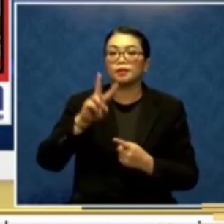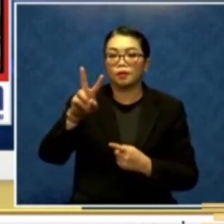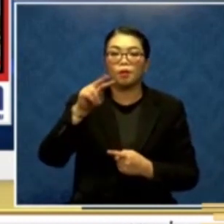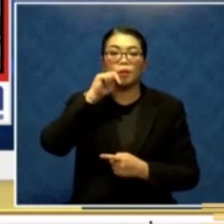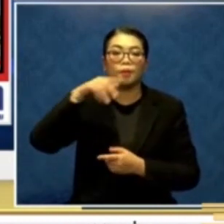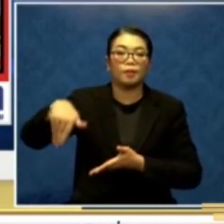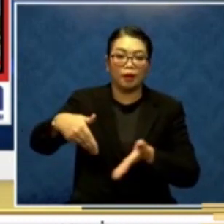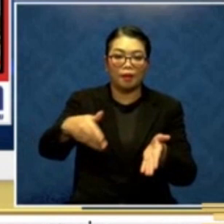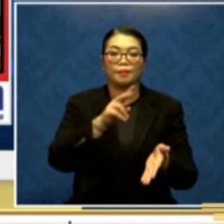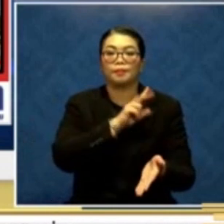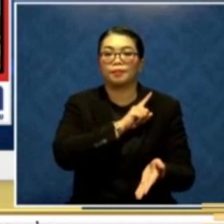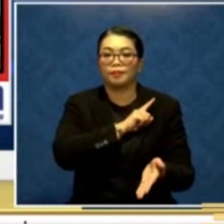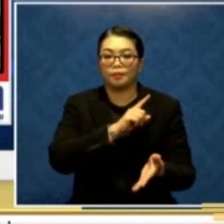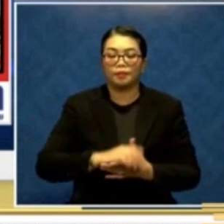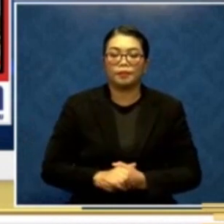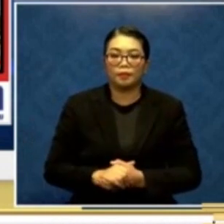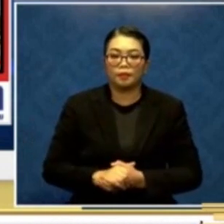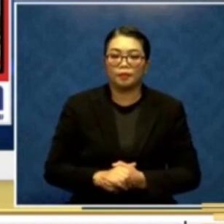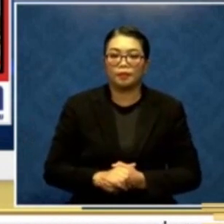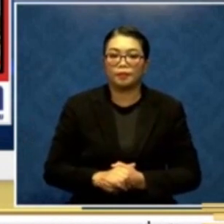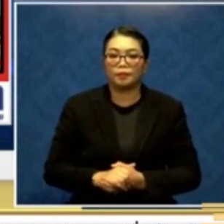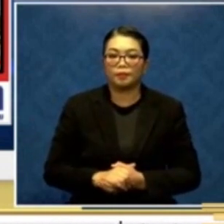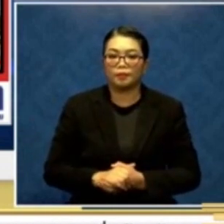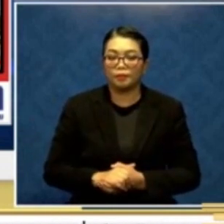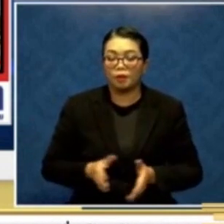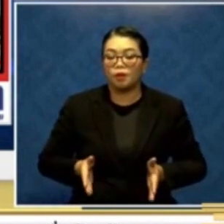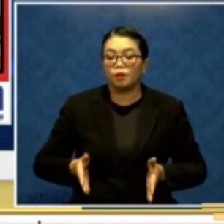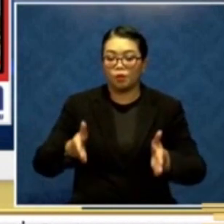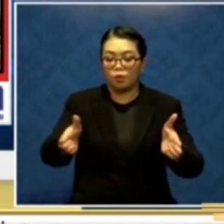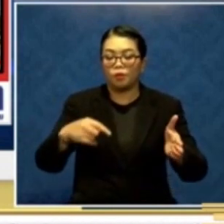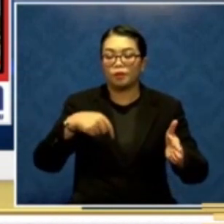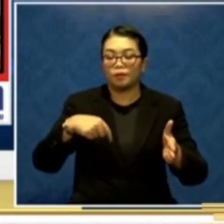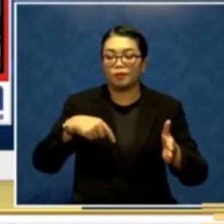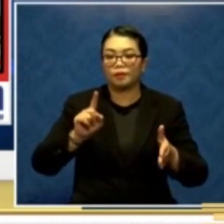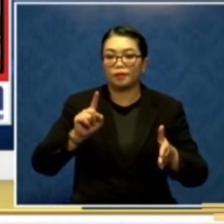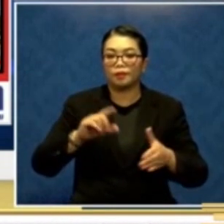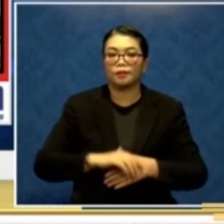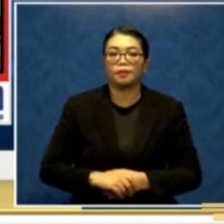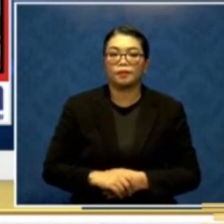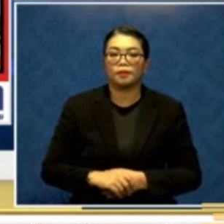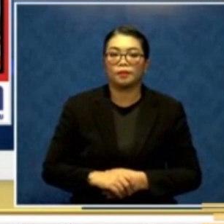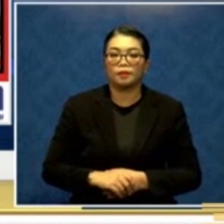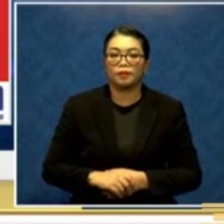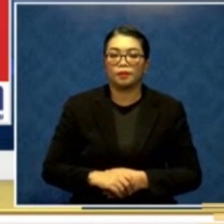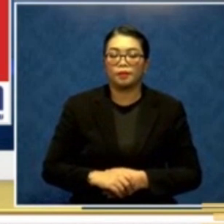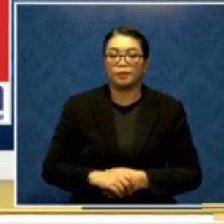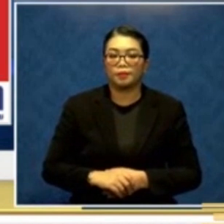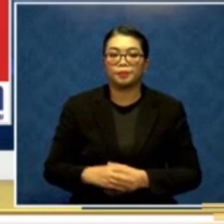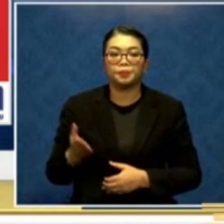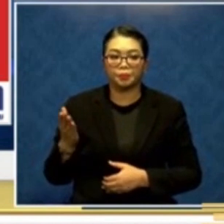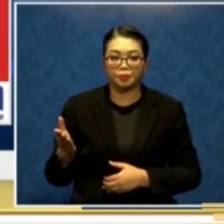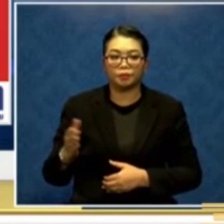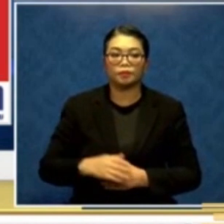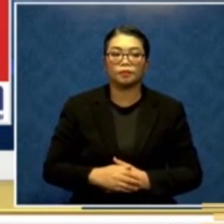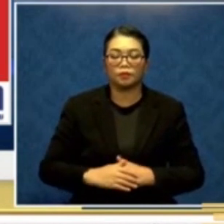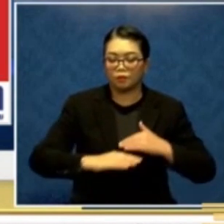2.กลมชนประทานขอใหปรับปงผิวแดฟันติกถนนรอบหน้องบ่ออำเภ